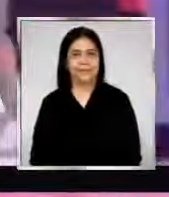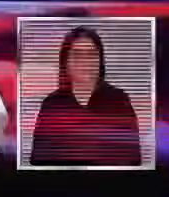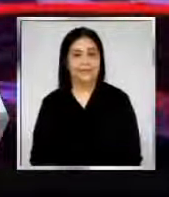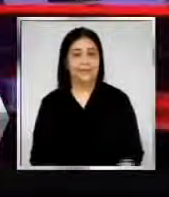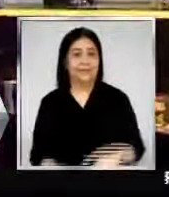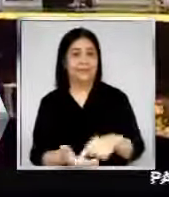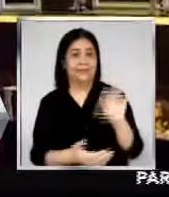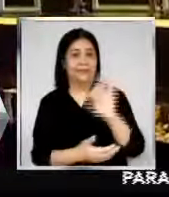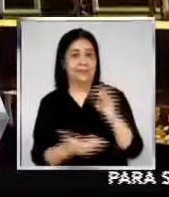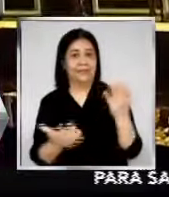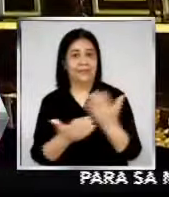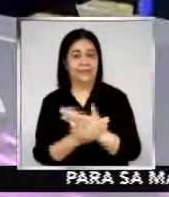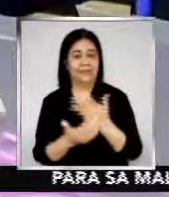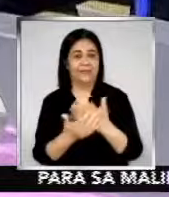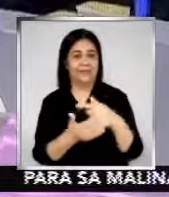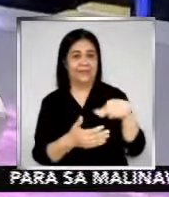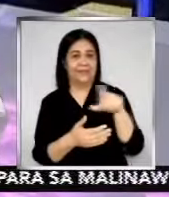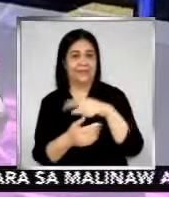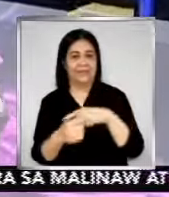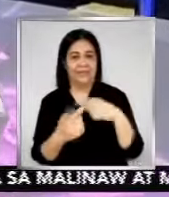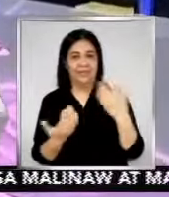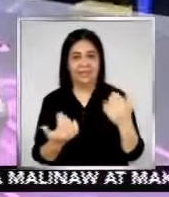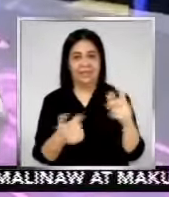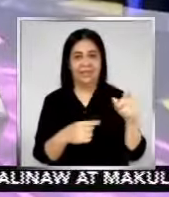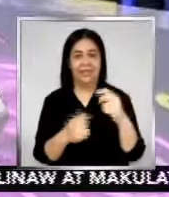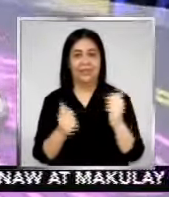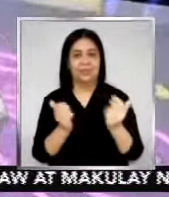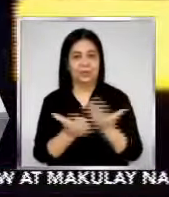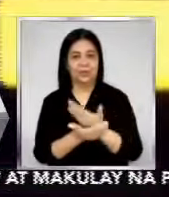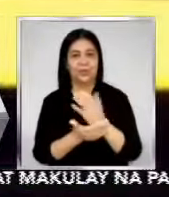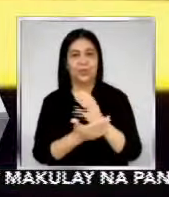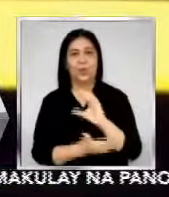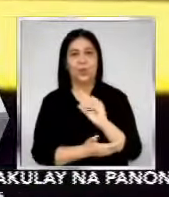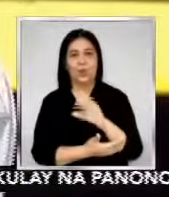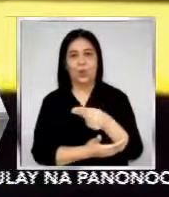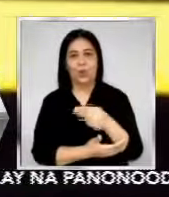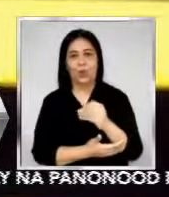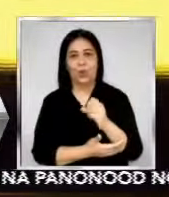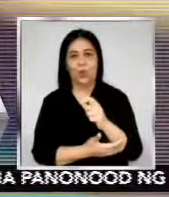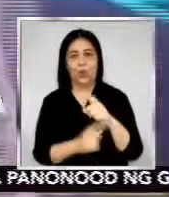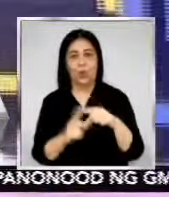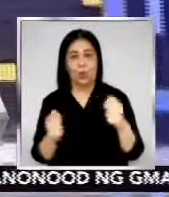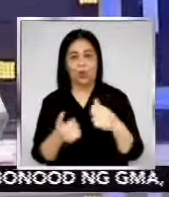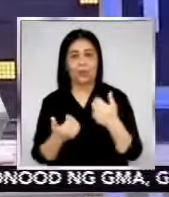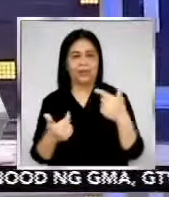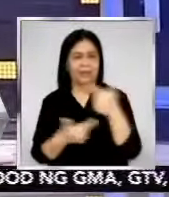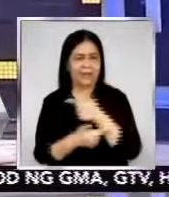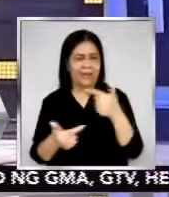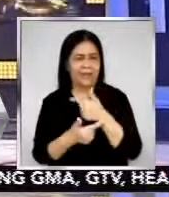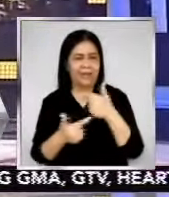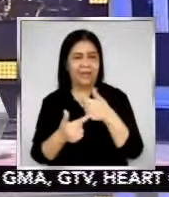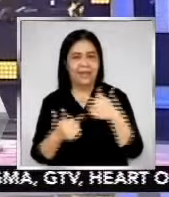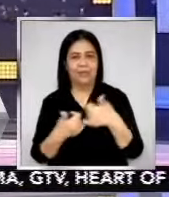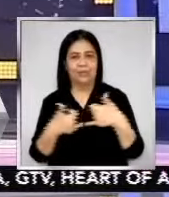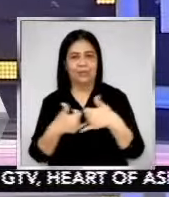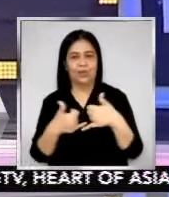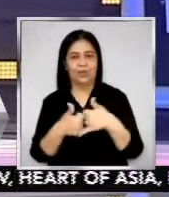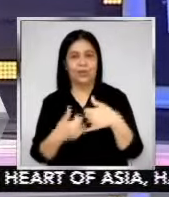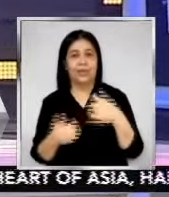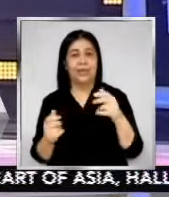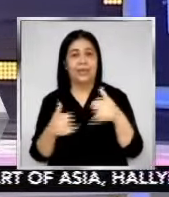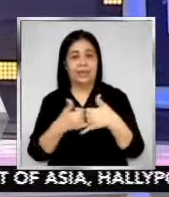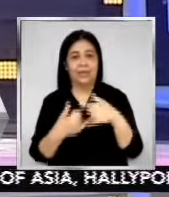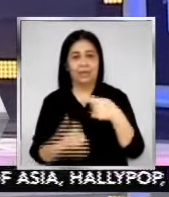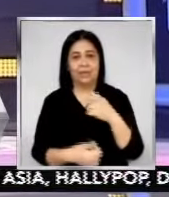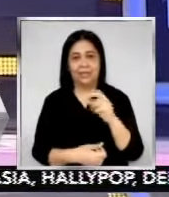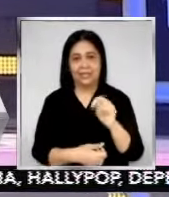all praises si Sef Cadayona sa kanyang bagong co-host sa hilarious Kapuso Game Show na Game of the Gens. Mr.